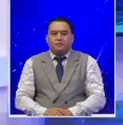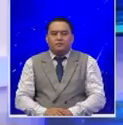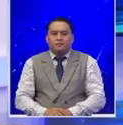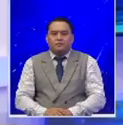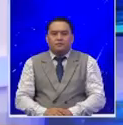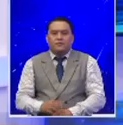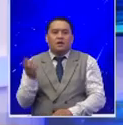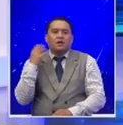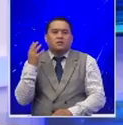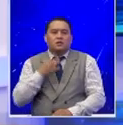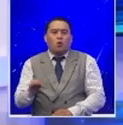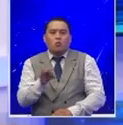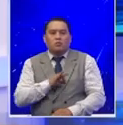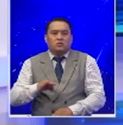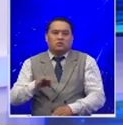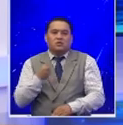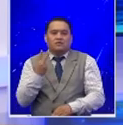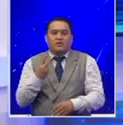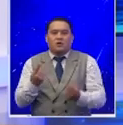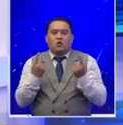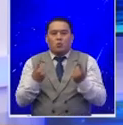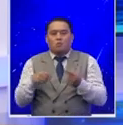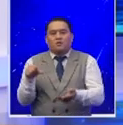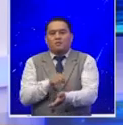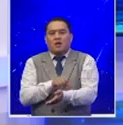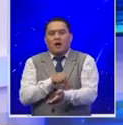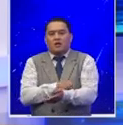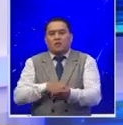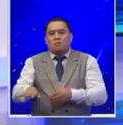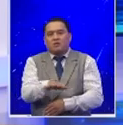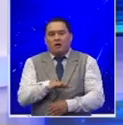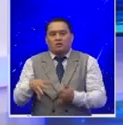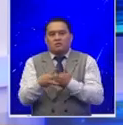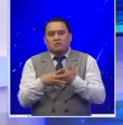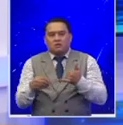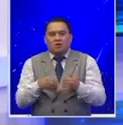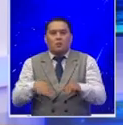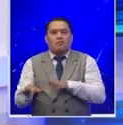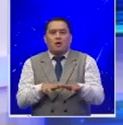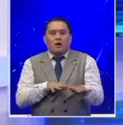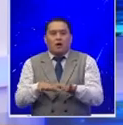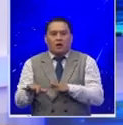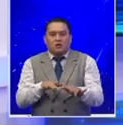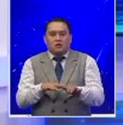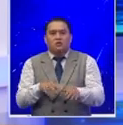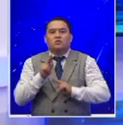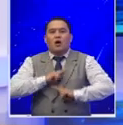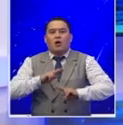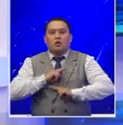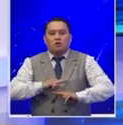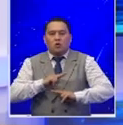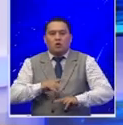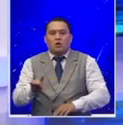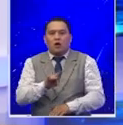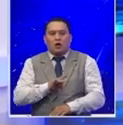В Кызылординской области выявлены две крупные наркоплантации. В ходе оперативно-профилактического мероприятия «Карасора» сотрудниками